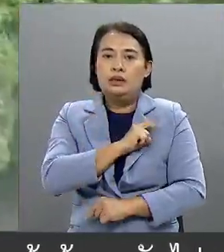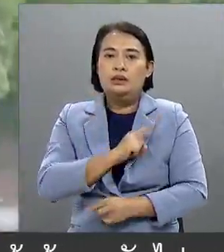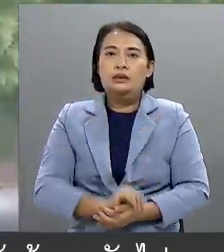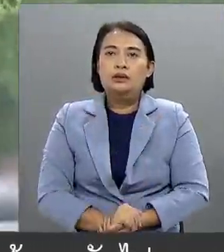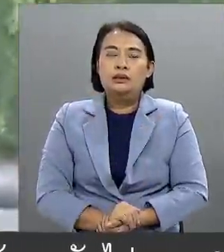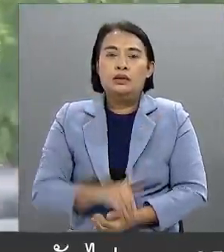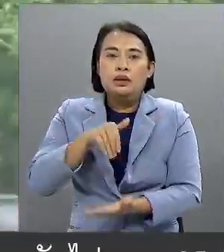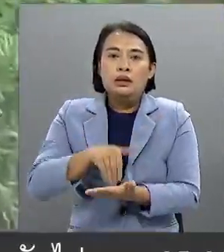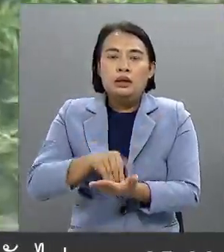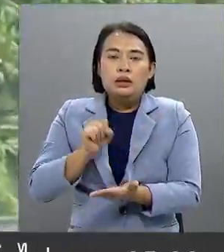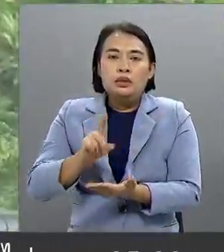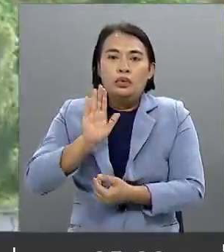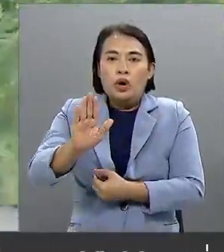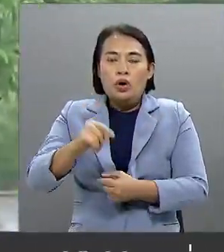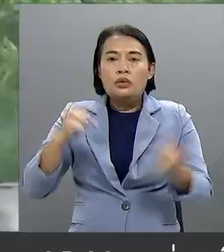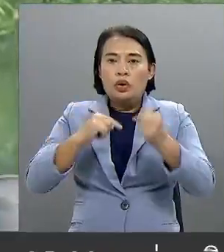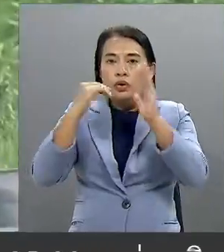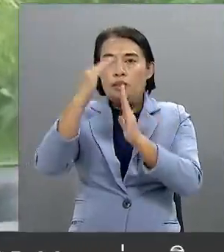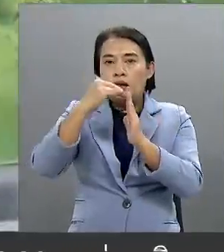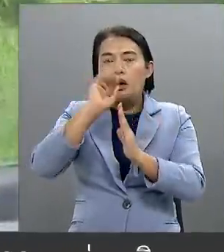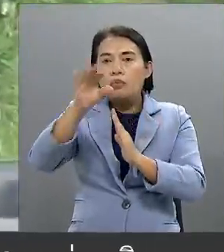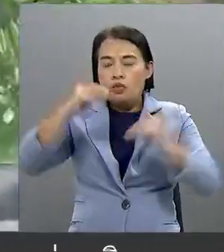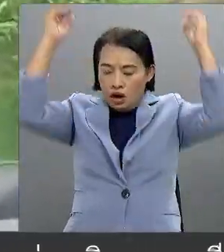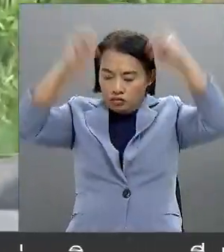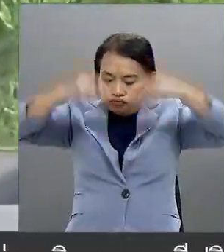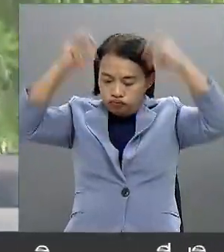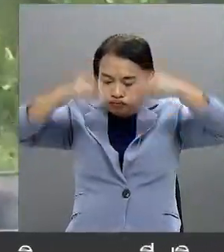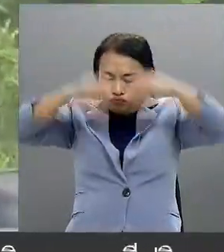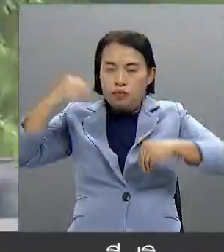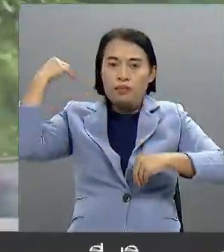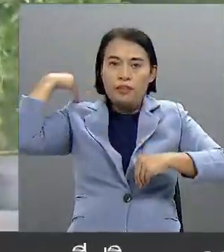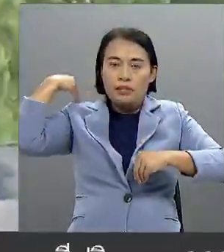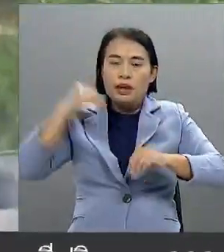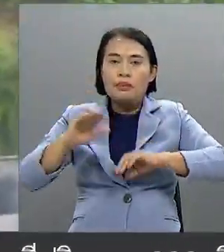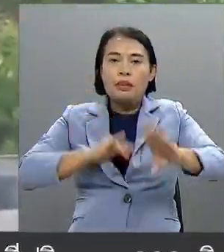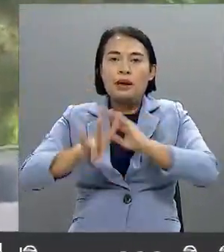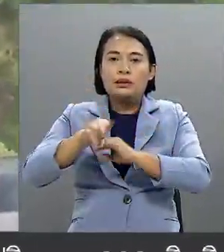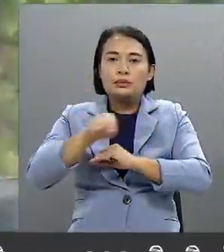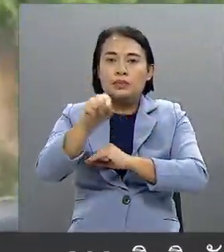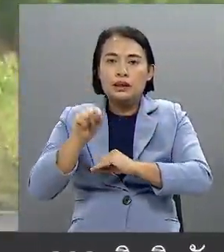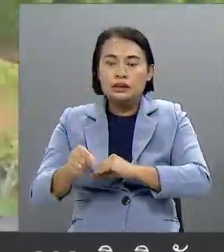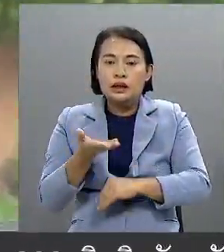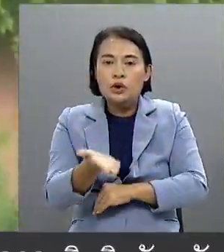าภาคเหนือรายงานว่าภาคเหนือจะยังมีฝนตกหนักกระจายในพื้นที่ร้อยละ70จึงขอให้ประชาชน